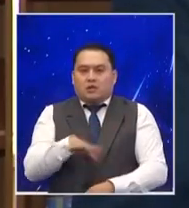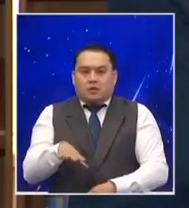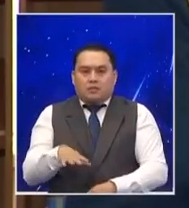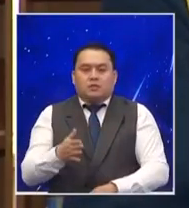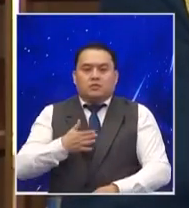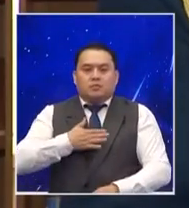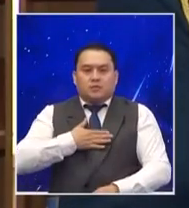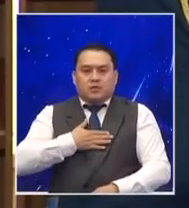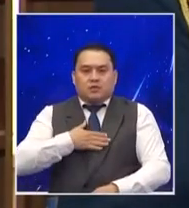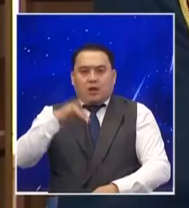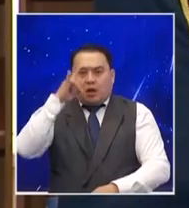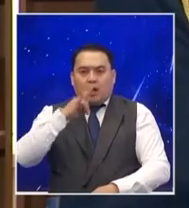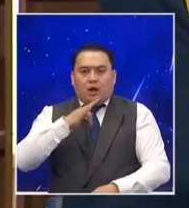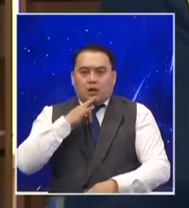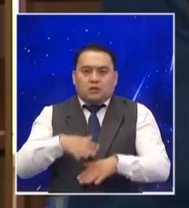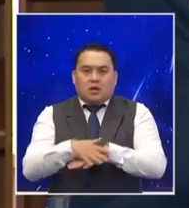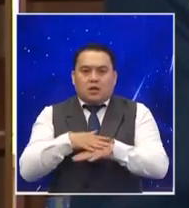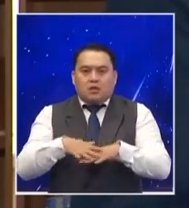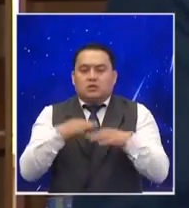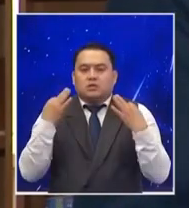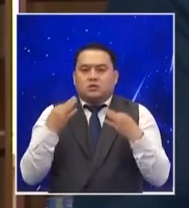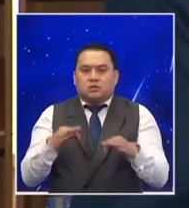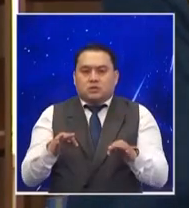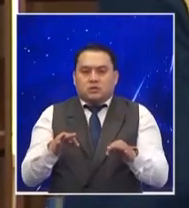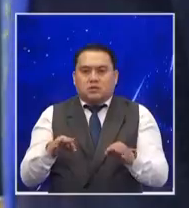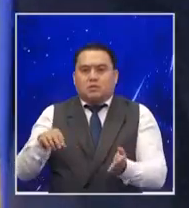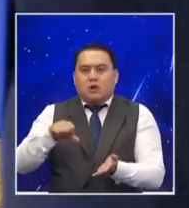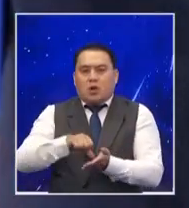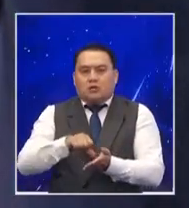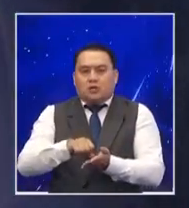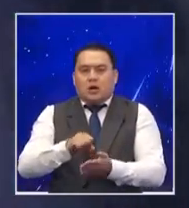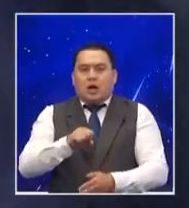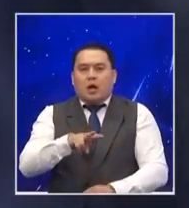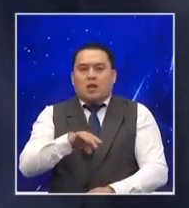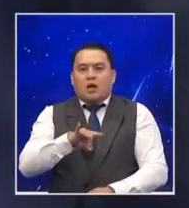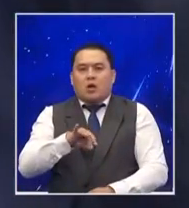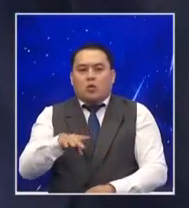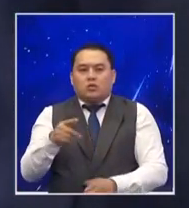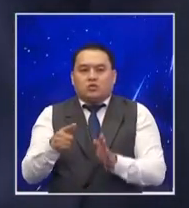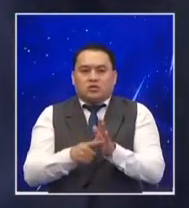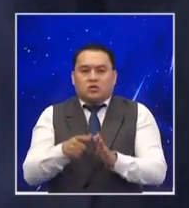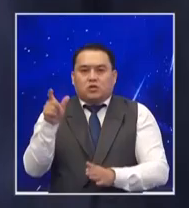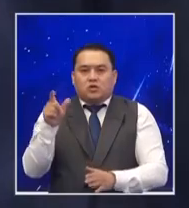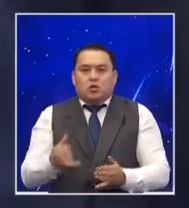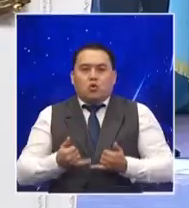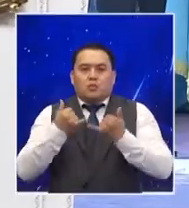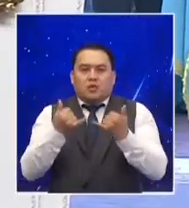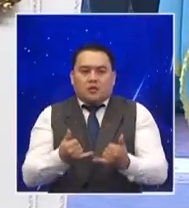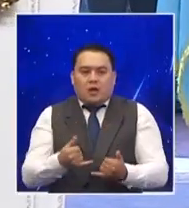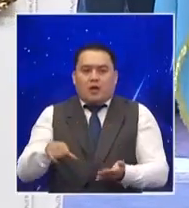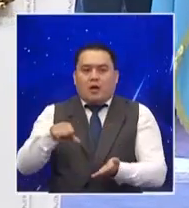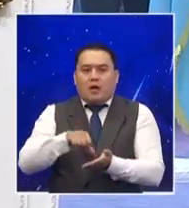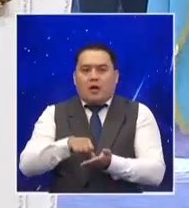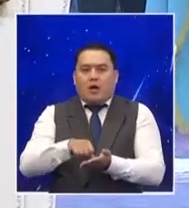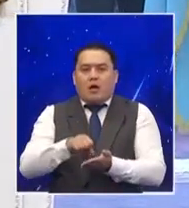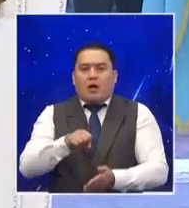Біз қазақ елі, қазір егеменді ел болып жатырмыз. Биыл Алакөл ауданында 7 адам құрметті азамат атанды. Қатарында